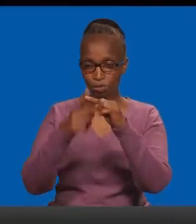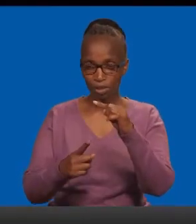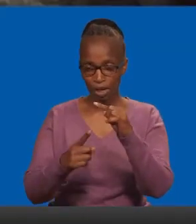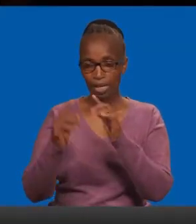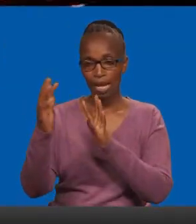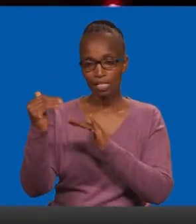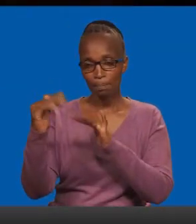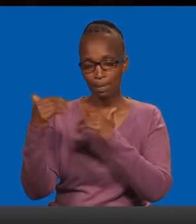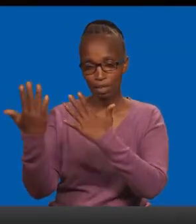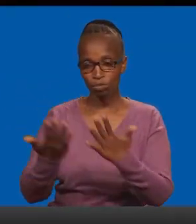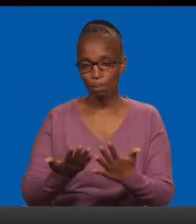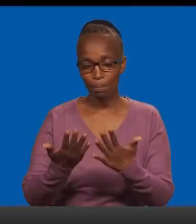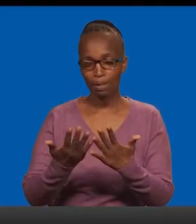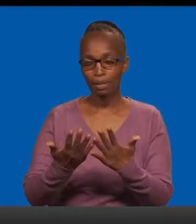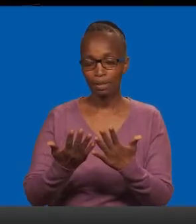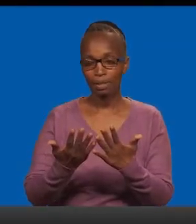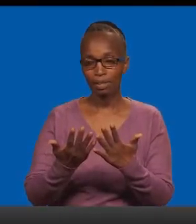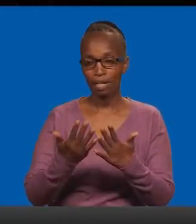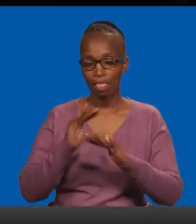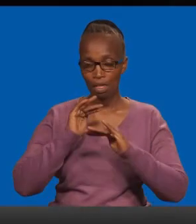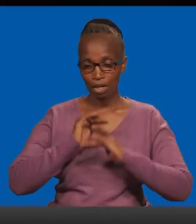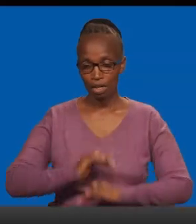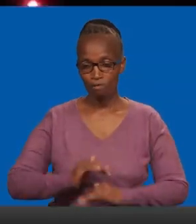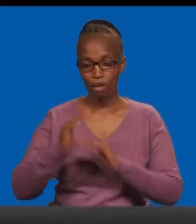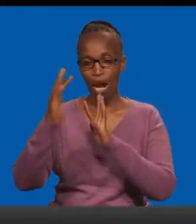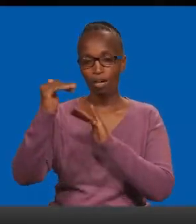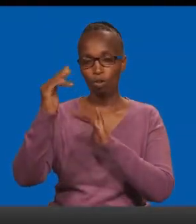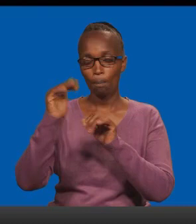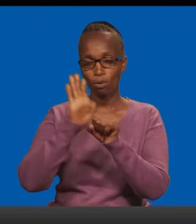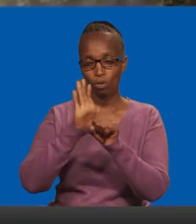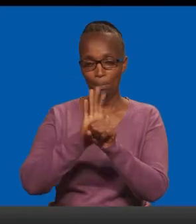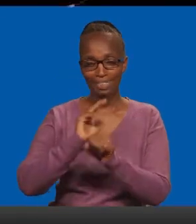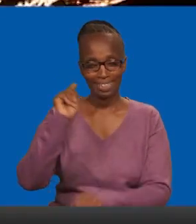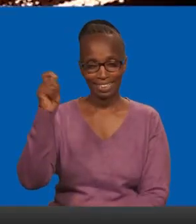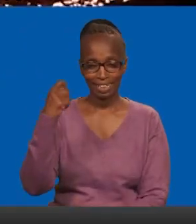Ujio wa mwaka mpya huenda ukaleta afueni na matumaini kwa Wakenya.